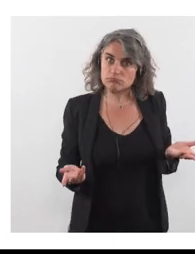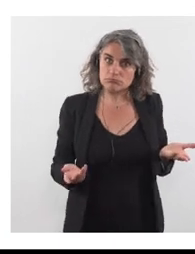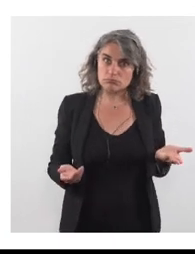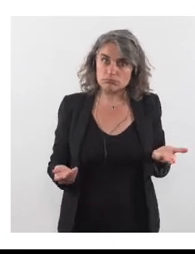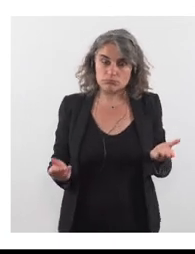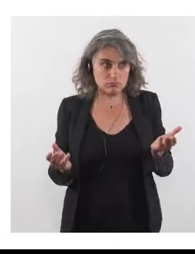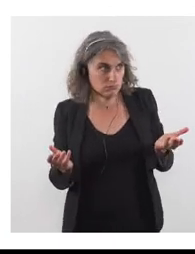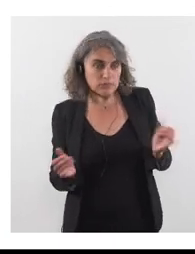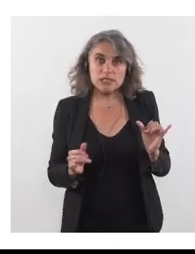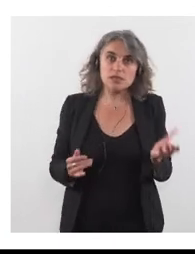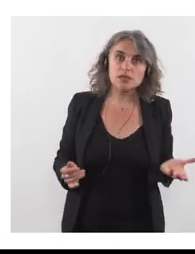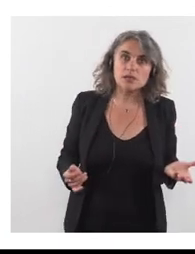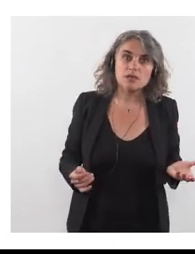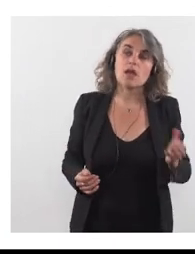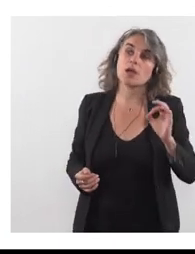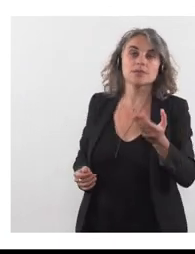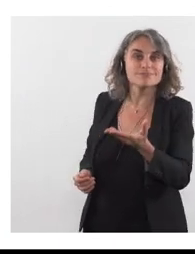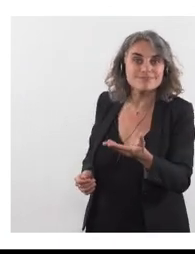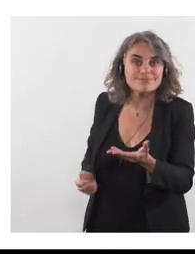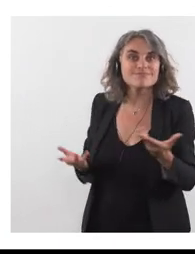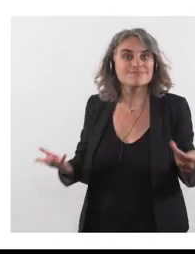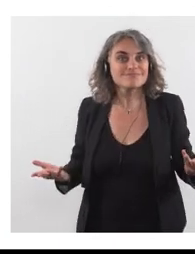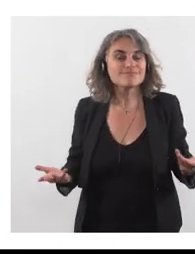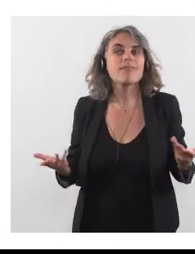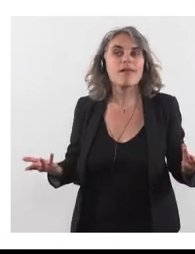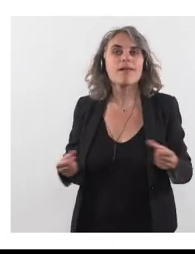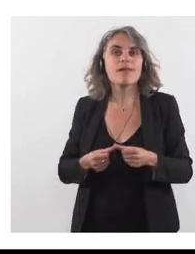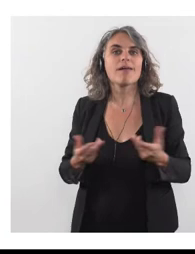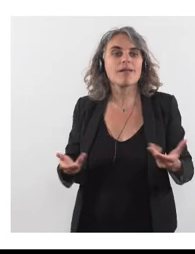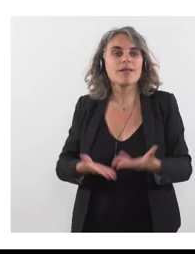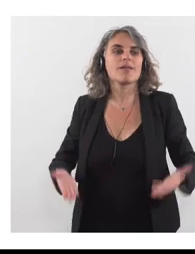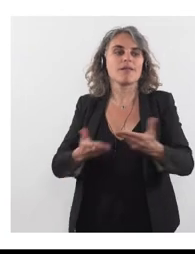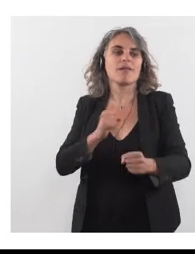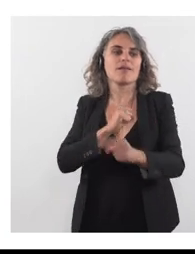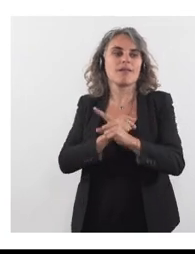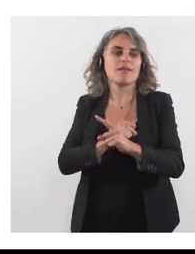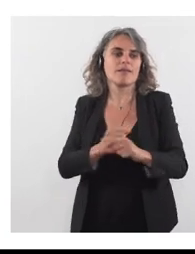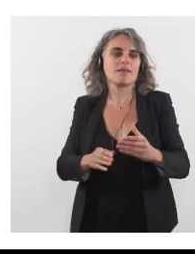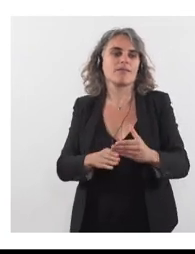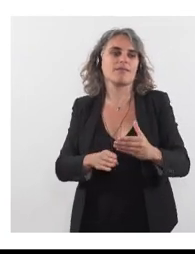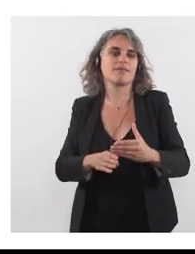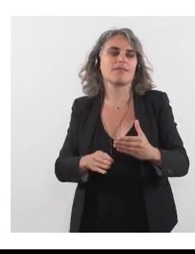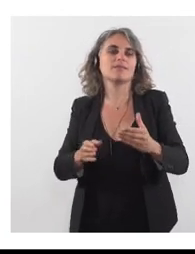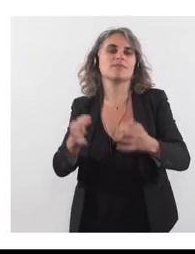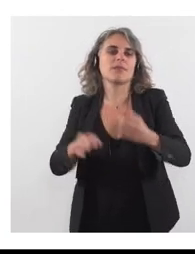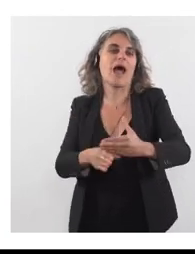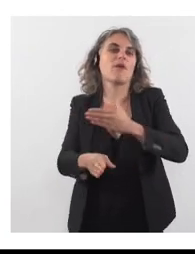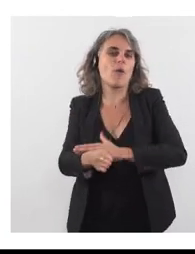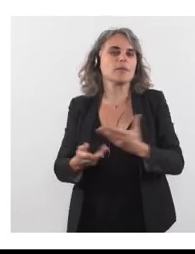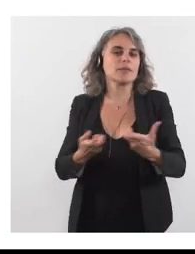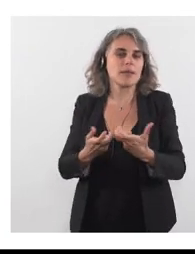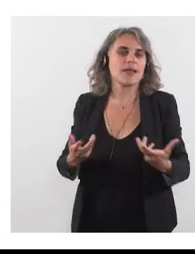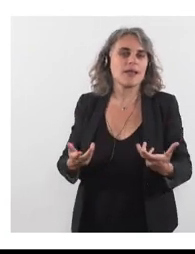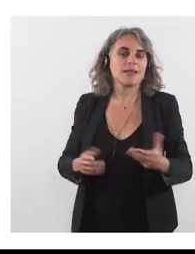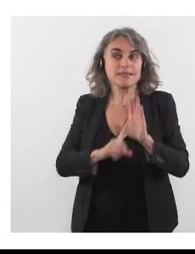l'objet, effectivement, de la question préjudicielle et de l'avancée jurisprudentielle. C'est que annoncer qu'on discrimine, c'est